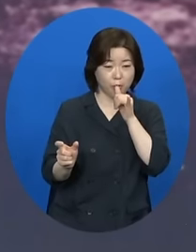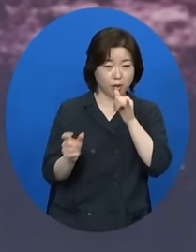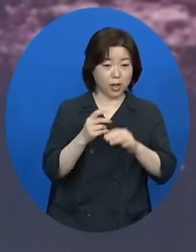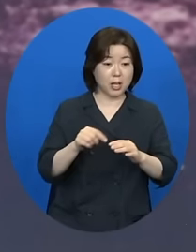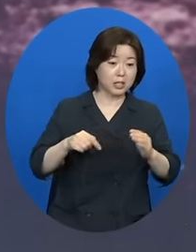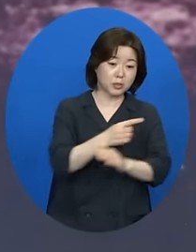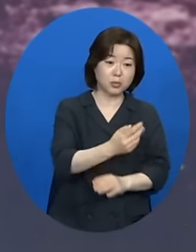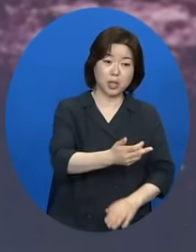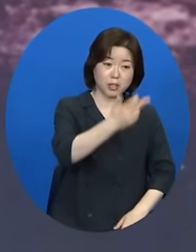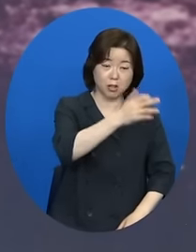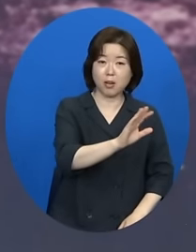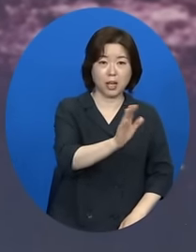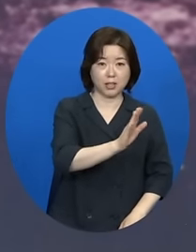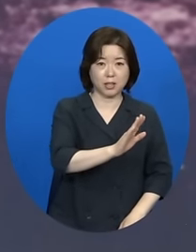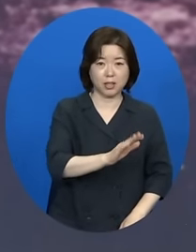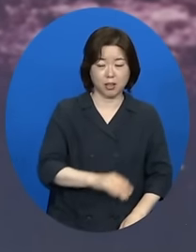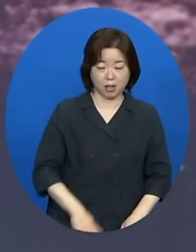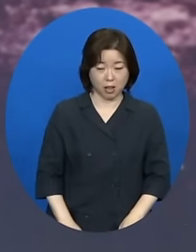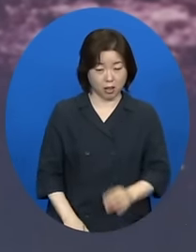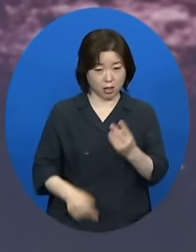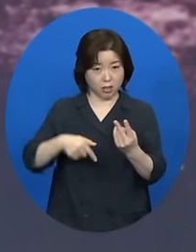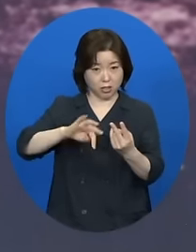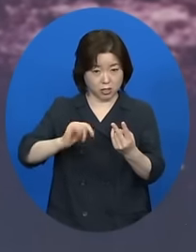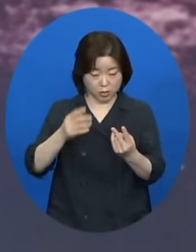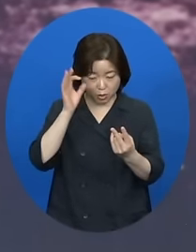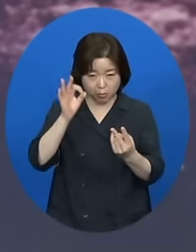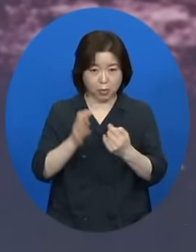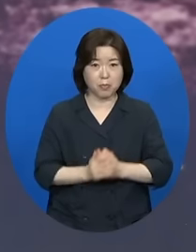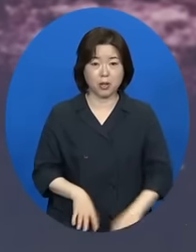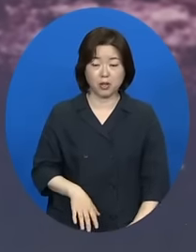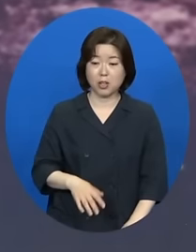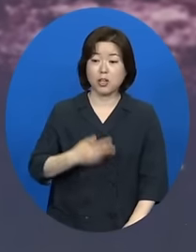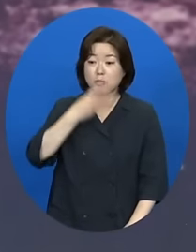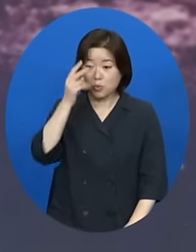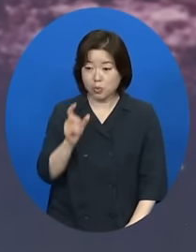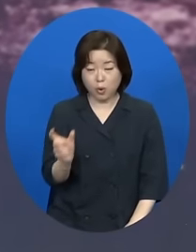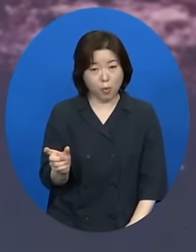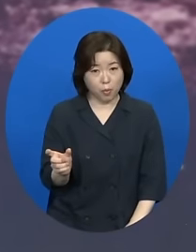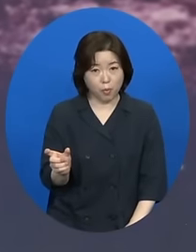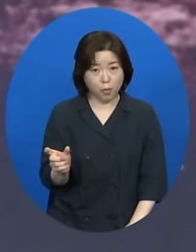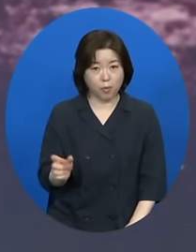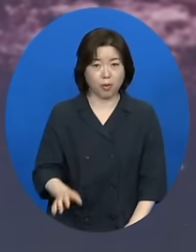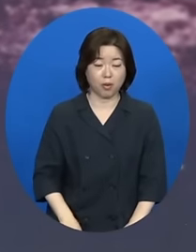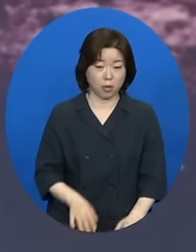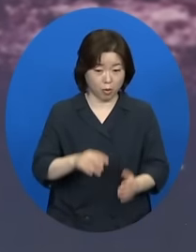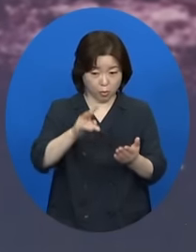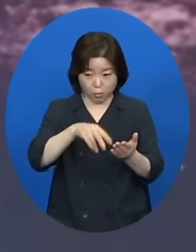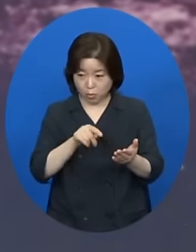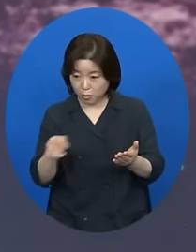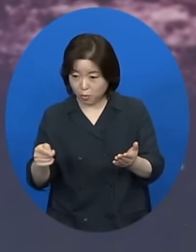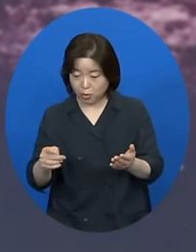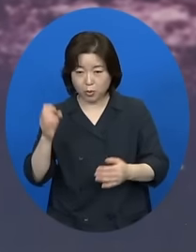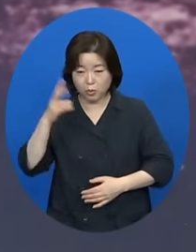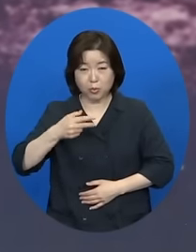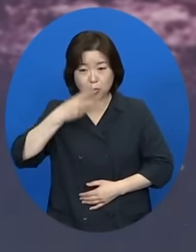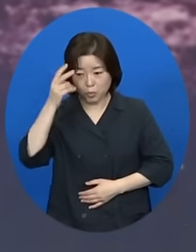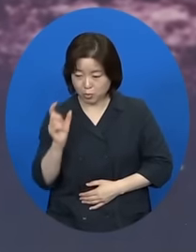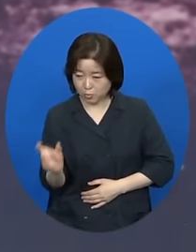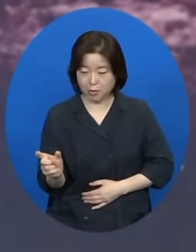않고 요셉만 2절에 라엘과 요셉은 뒤에 두었고 또한 쭉 읽다 보니까 요셉이 또 등장을